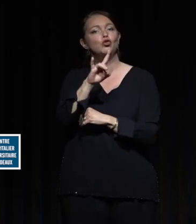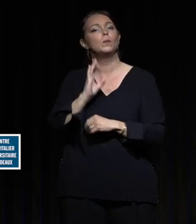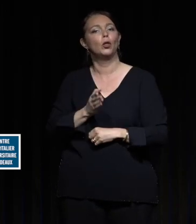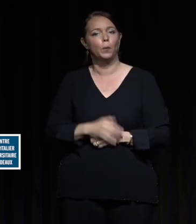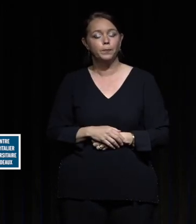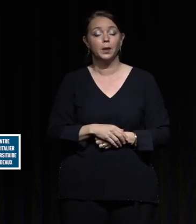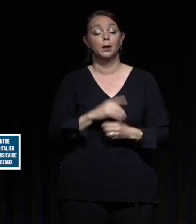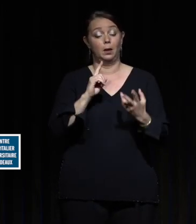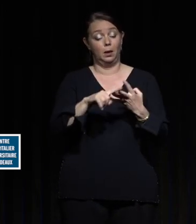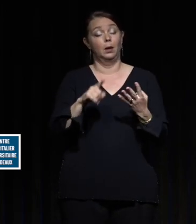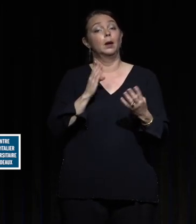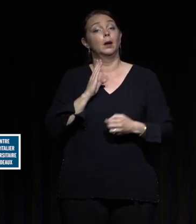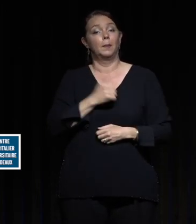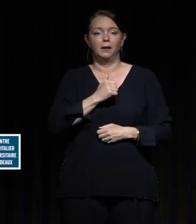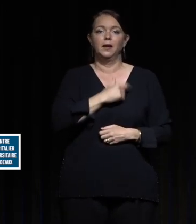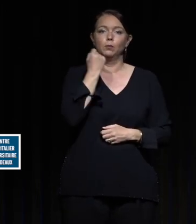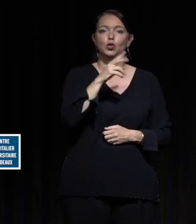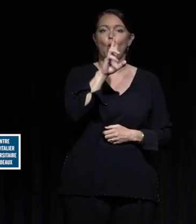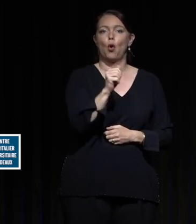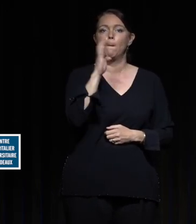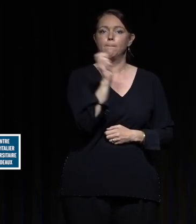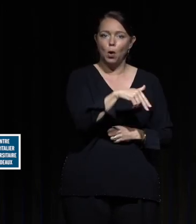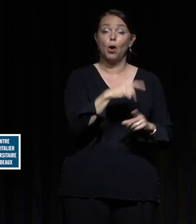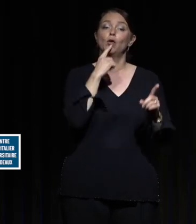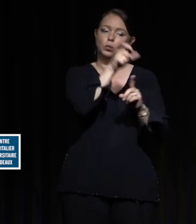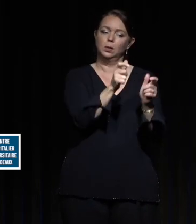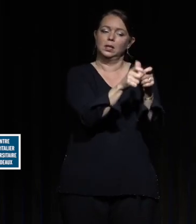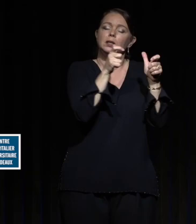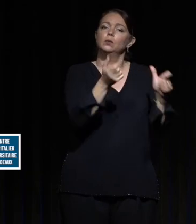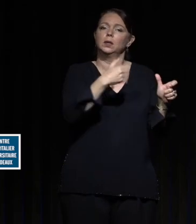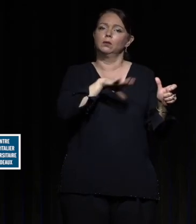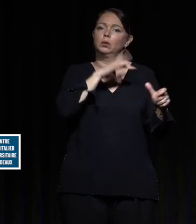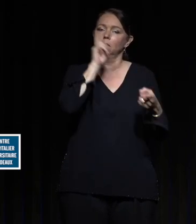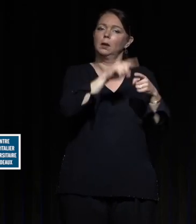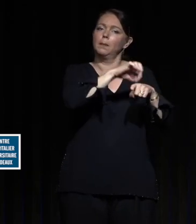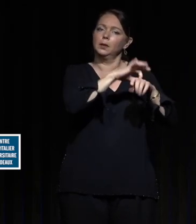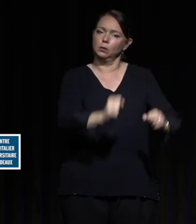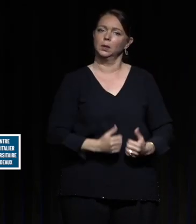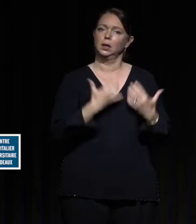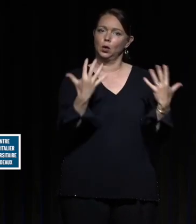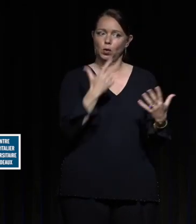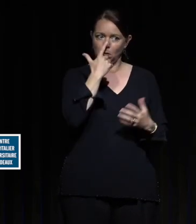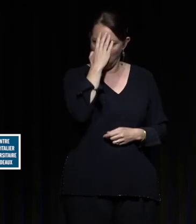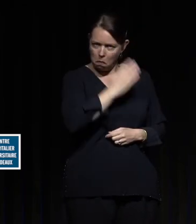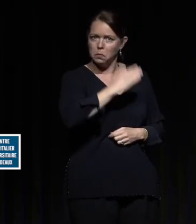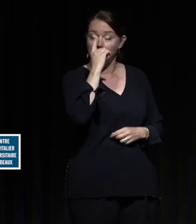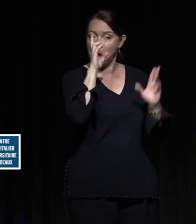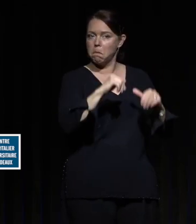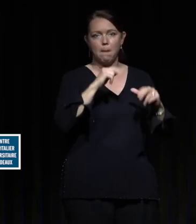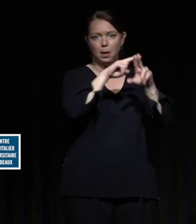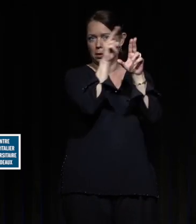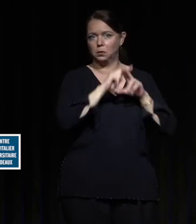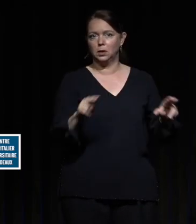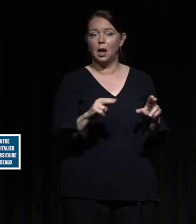privé et le professeur Horace Roman, qui a un institut de prise en charge de l'endométriose de renommée internationale et qui est maintenant